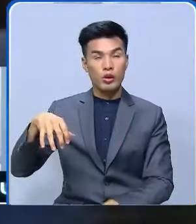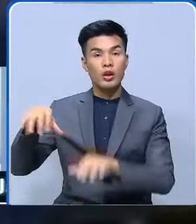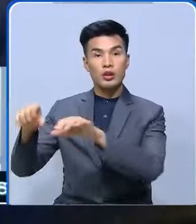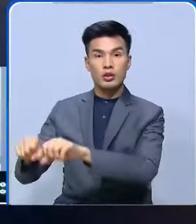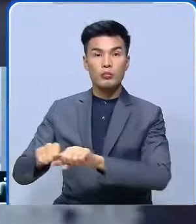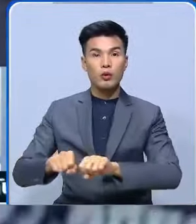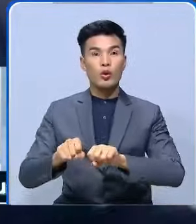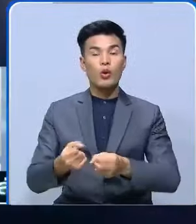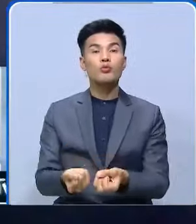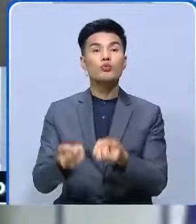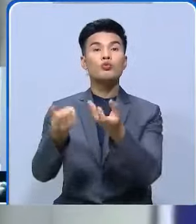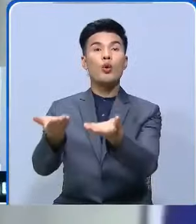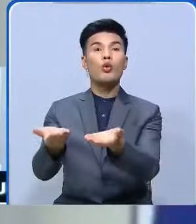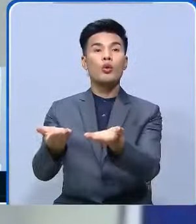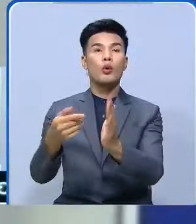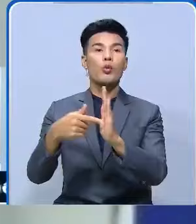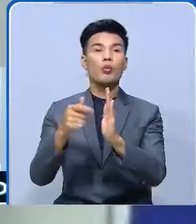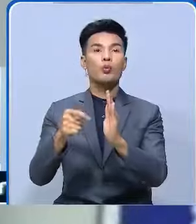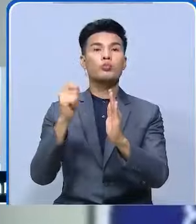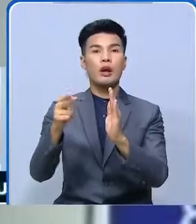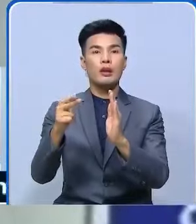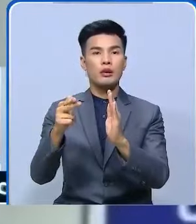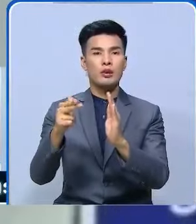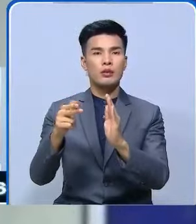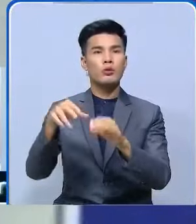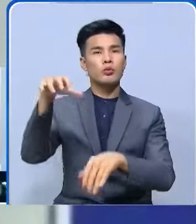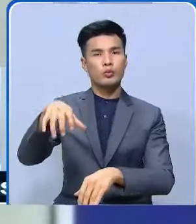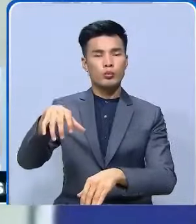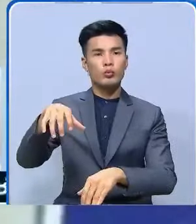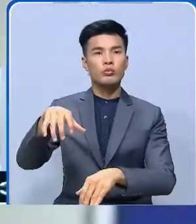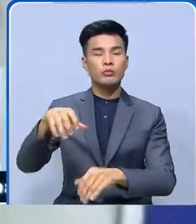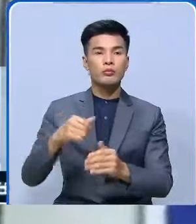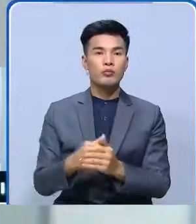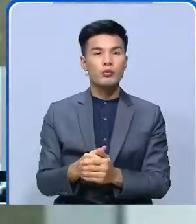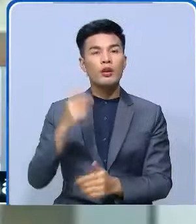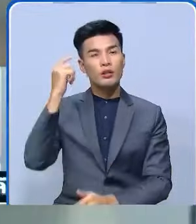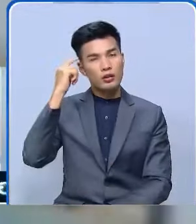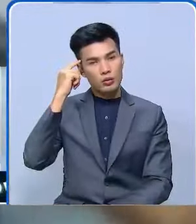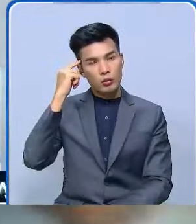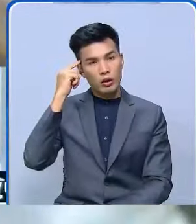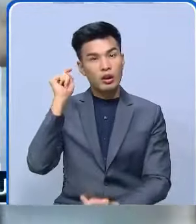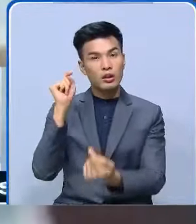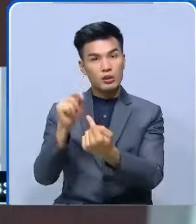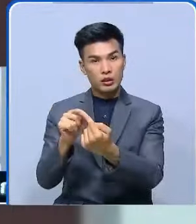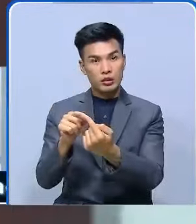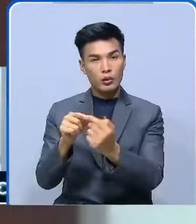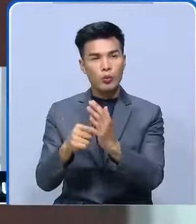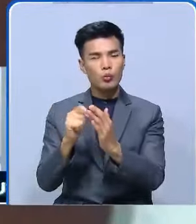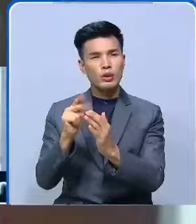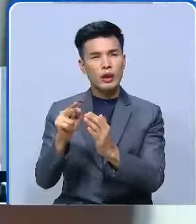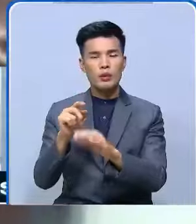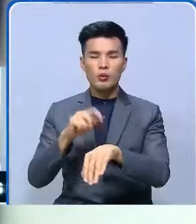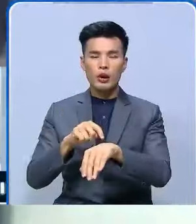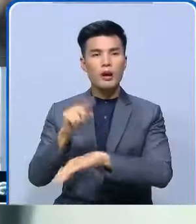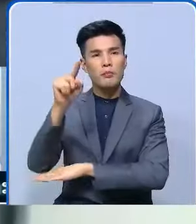จะต้องส่งกลับไปดำเนินคดีที่อุทัยธานีถูกไหมที่สภ.ลานสักคาดว่าน่าจะไปถึงที่สภ.ลานสักน่าจะเนี่ยช่วง